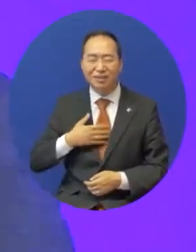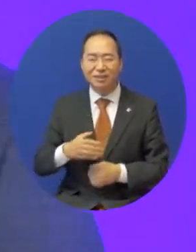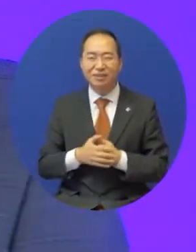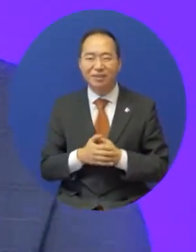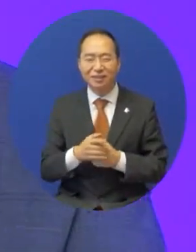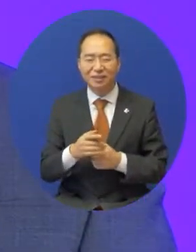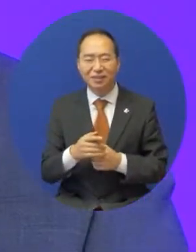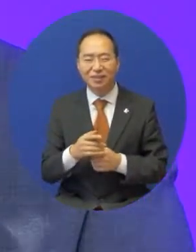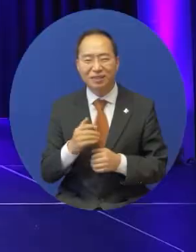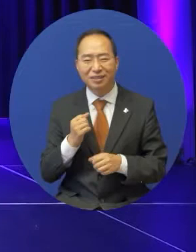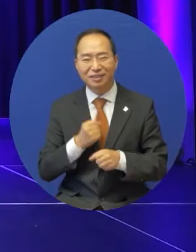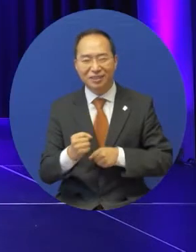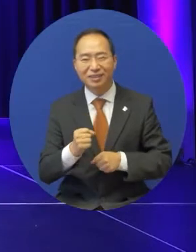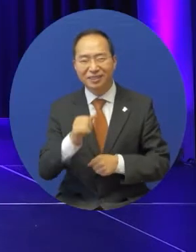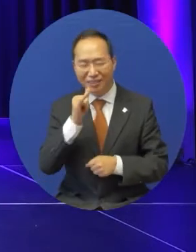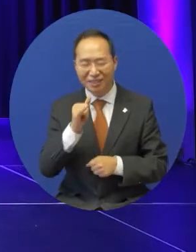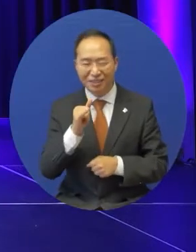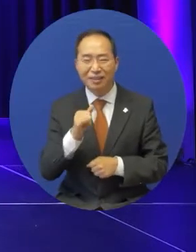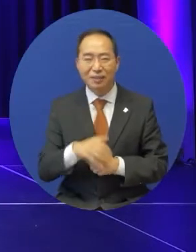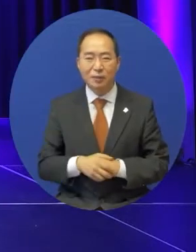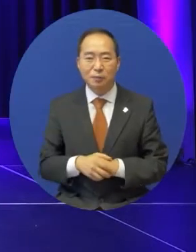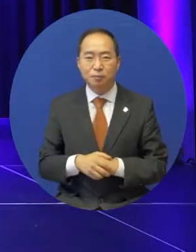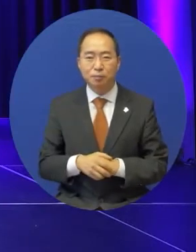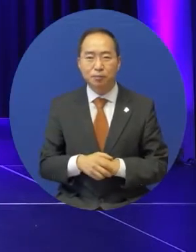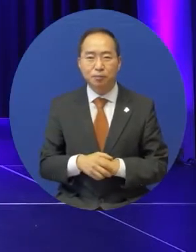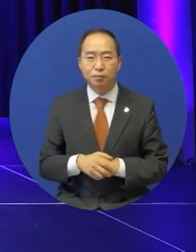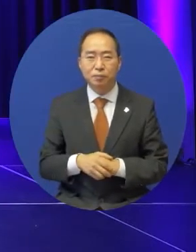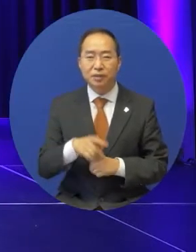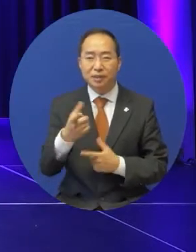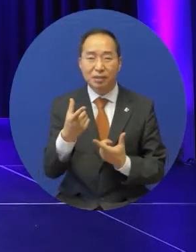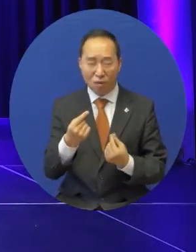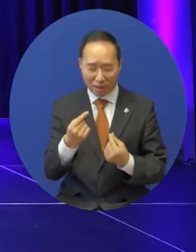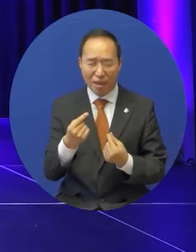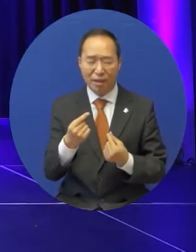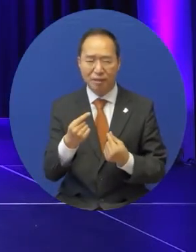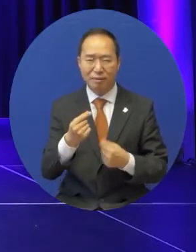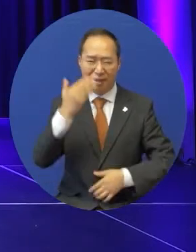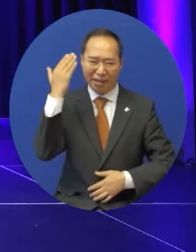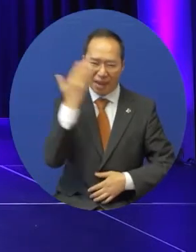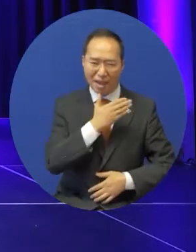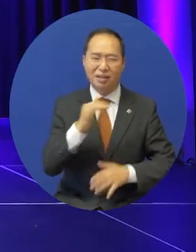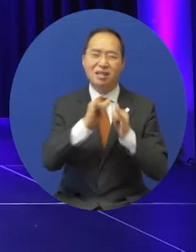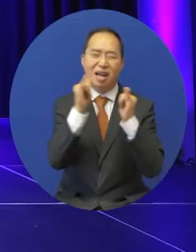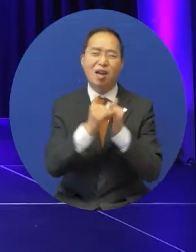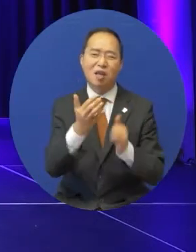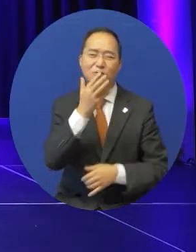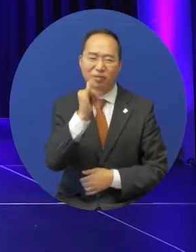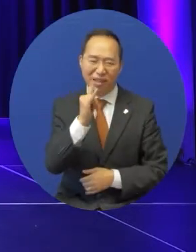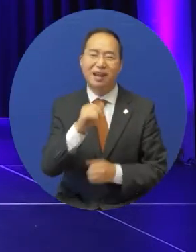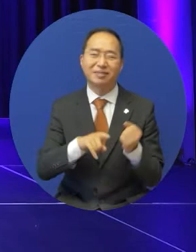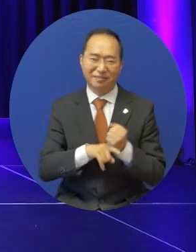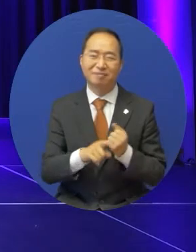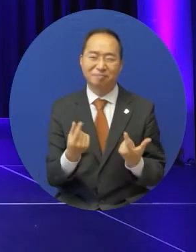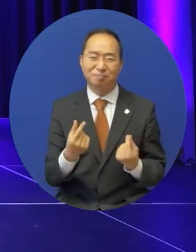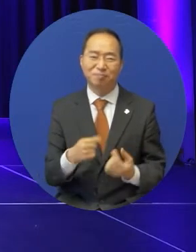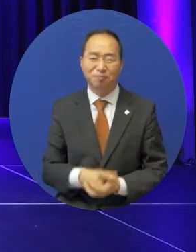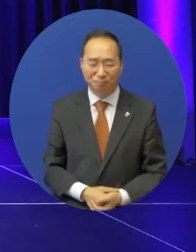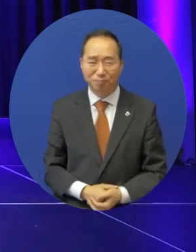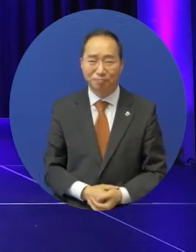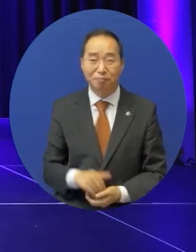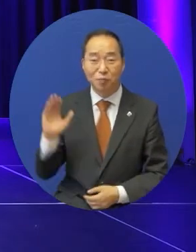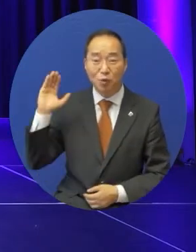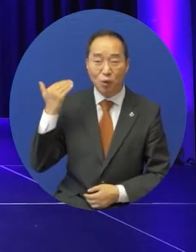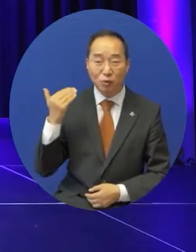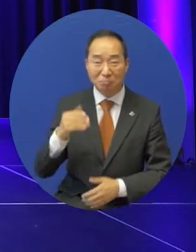쓸게요. 뭐 이러고 말았는데 근데 어쨌건 그런 이제 투명한 사회가 될 수 있다라고 하는